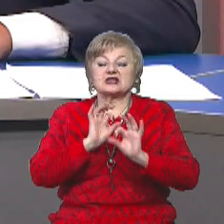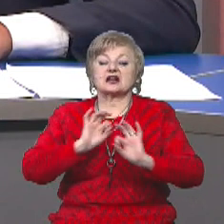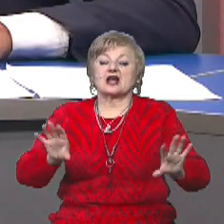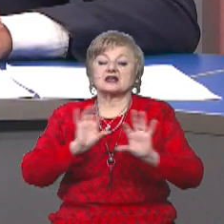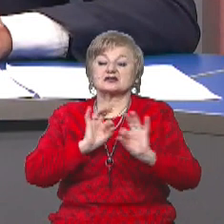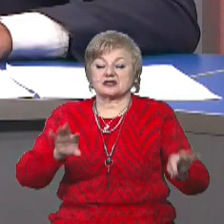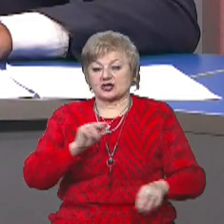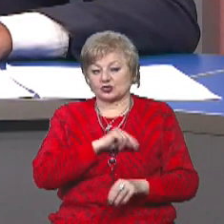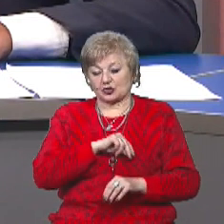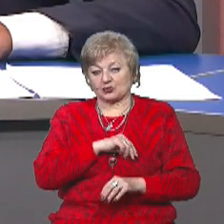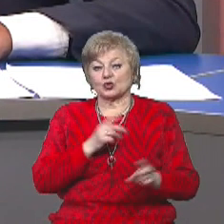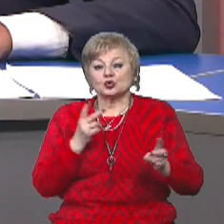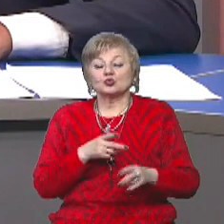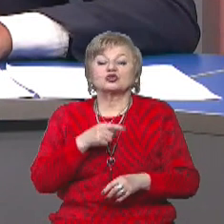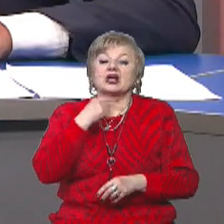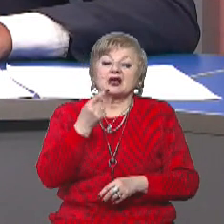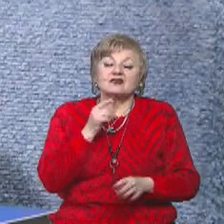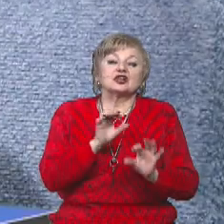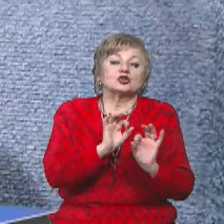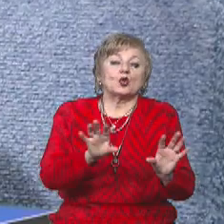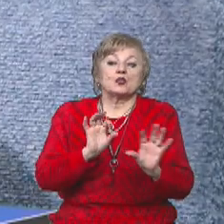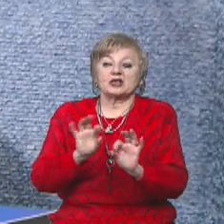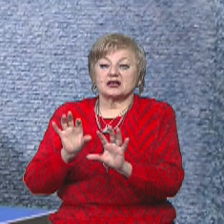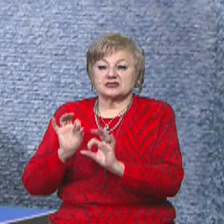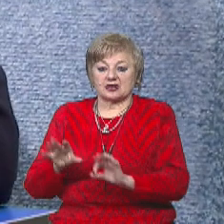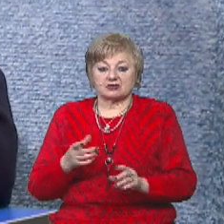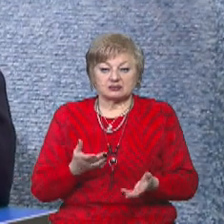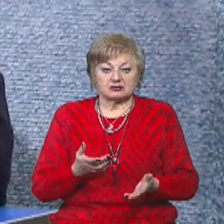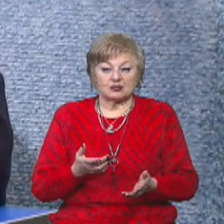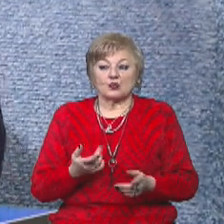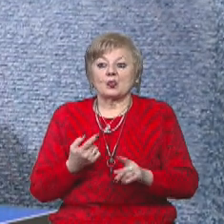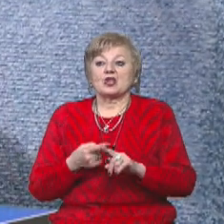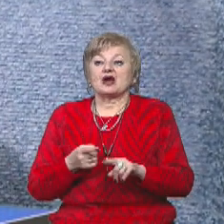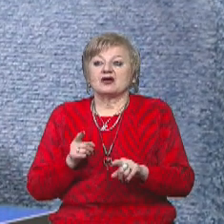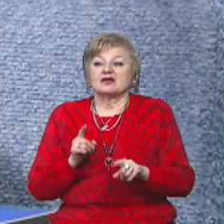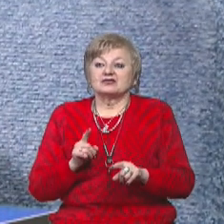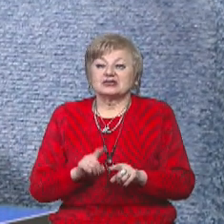Людям треба пояснювати, треба говорити. Оця совкова